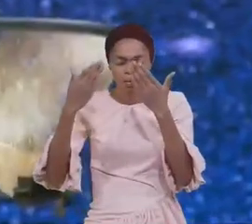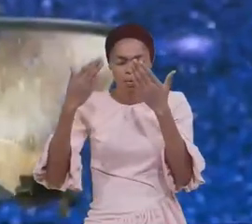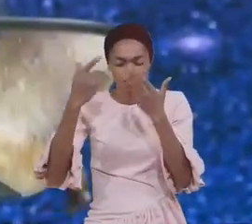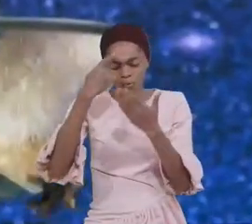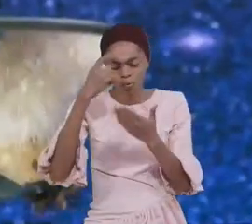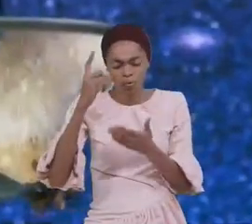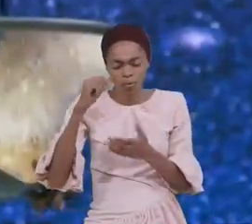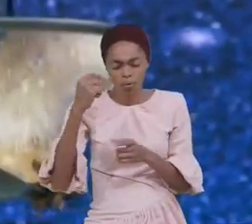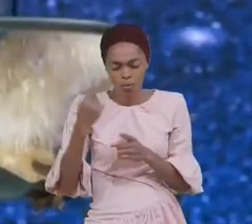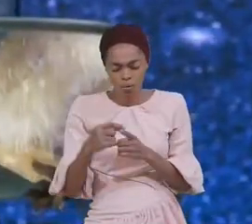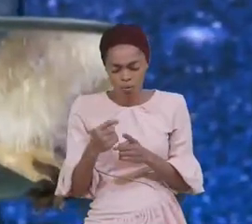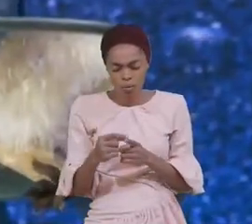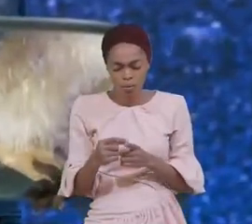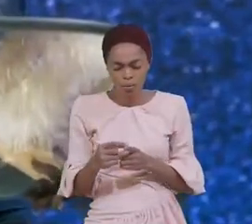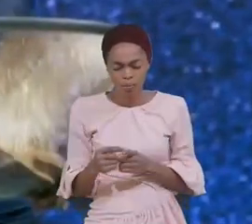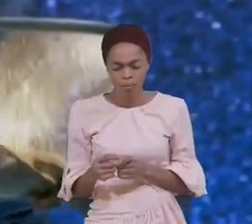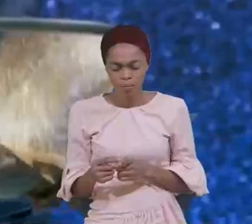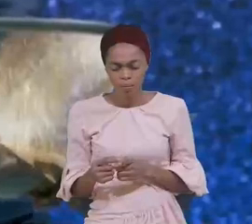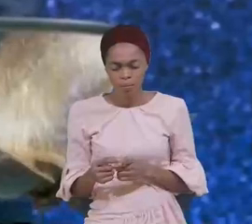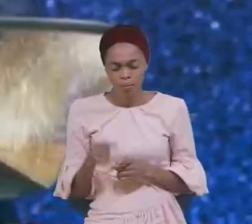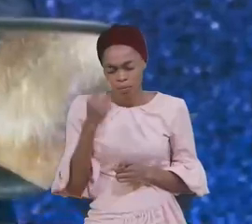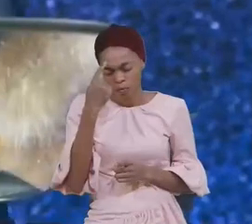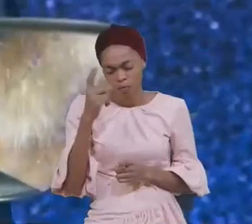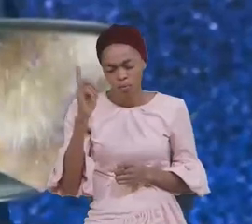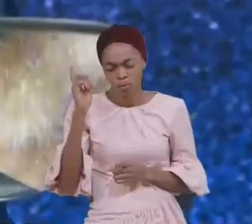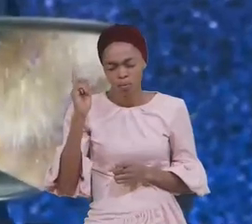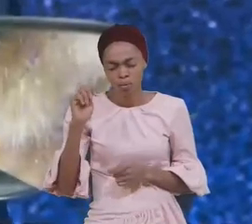la parole, pour l'œuvre